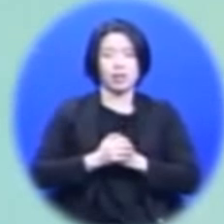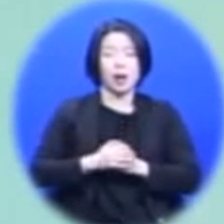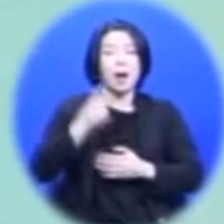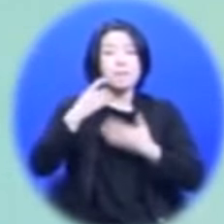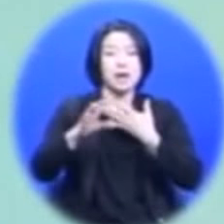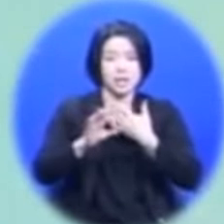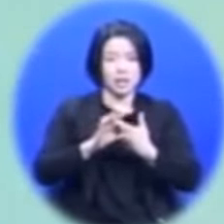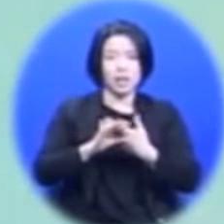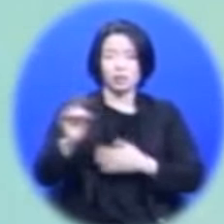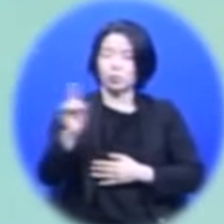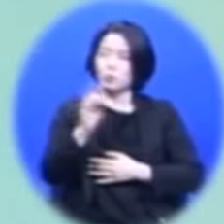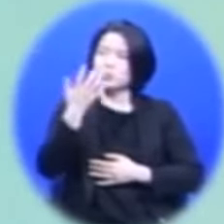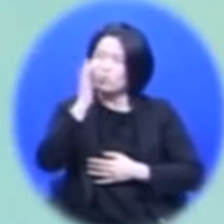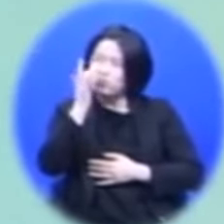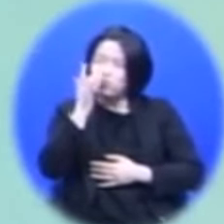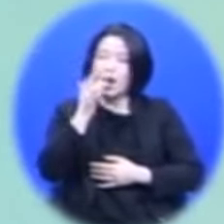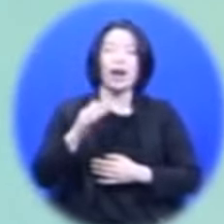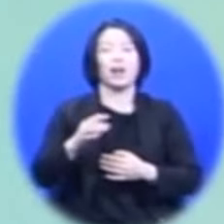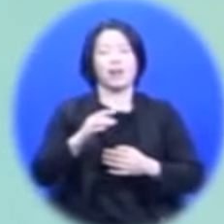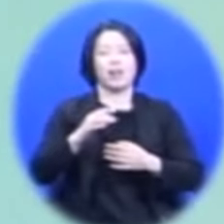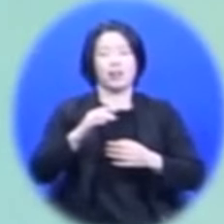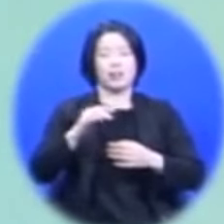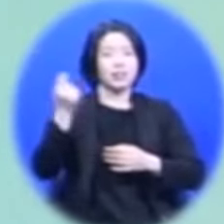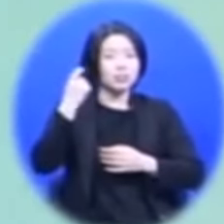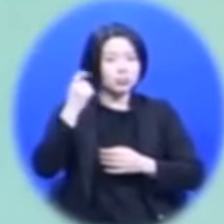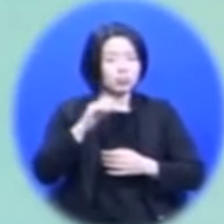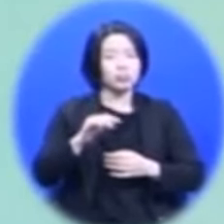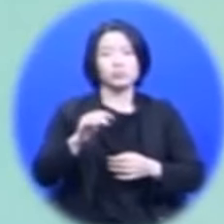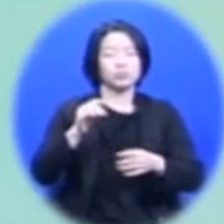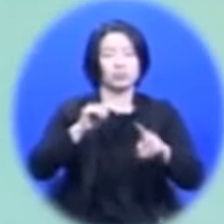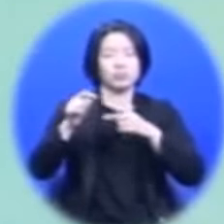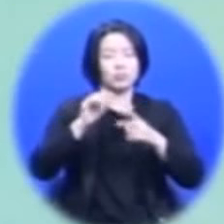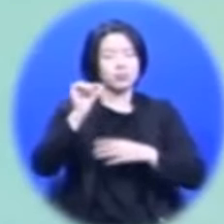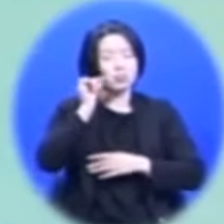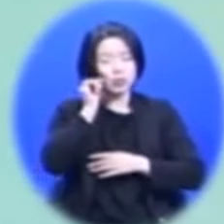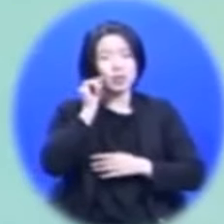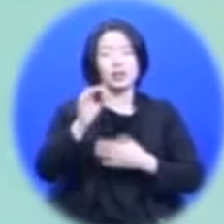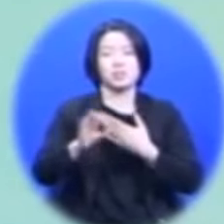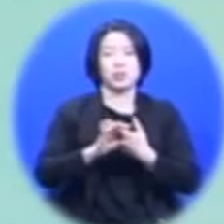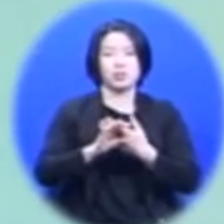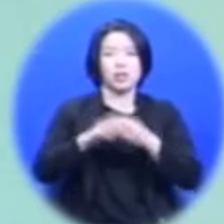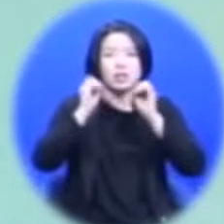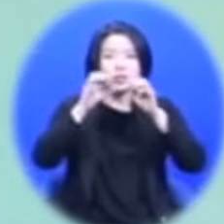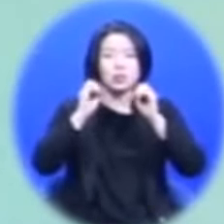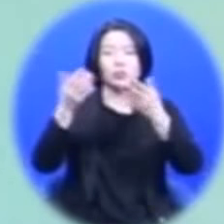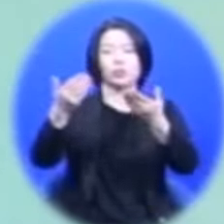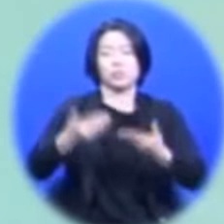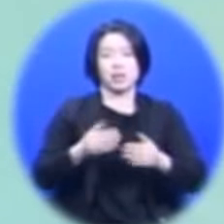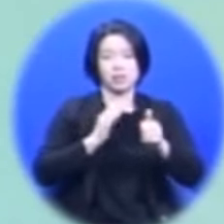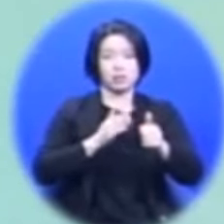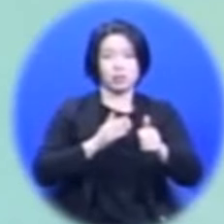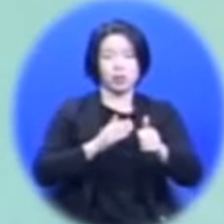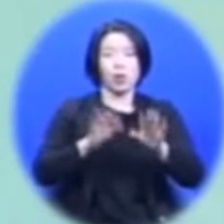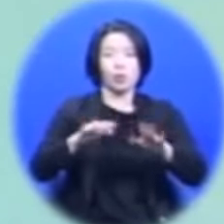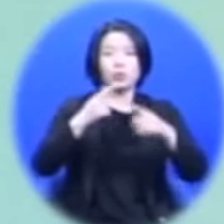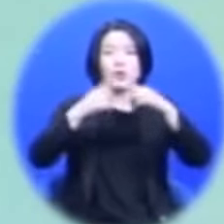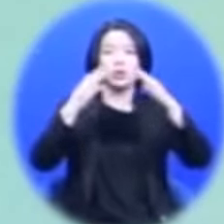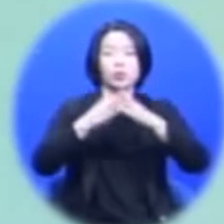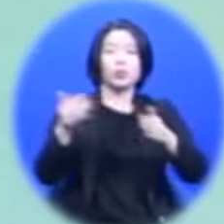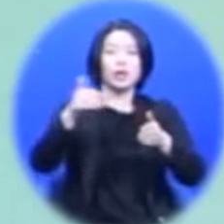만약에 도무지 무슨 말인지 못 알아들으시는 분들은 전도를 받으십시오. 오늘 교회까지